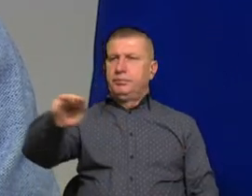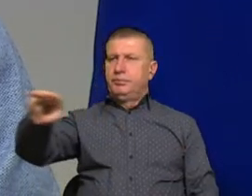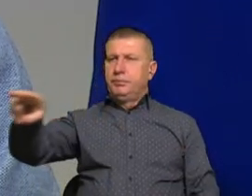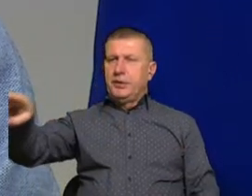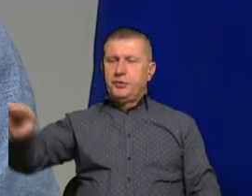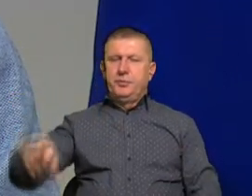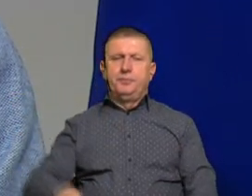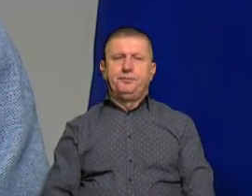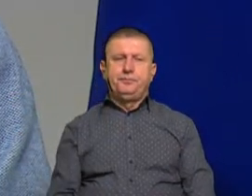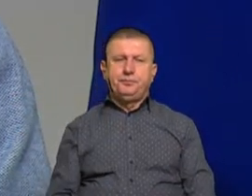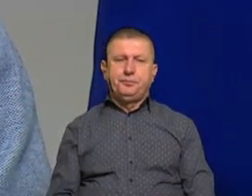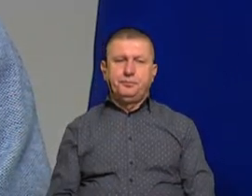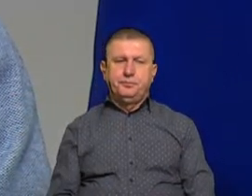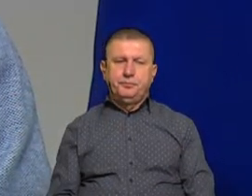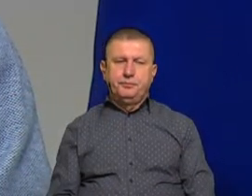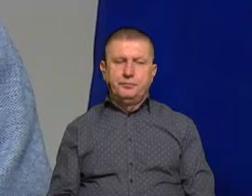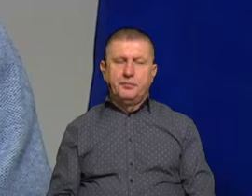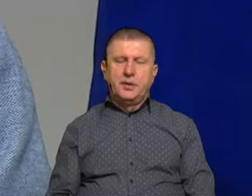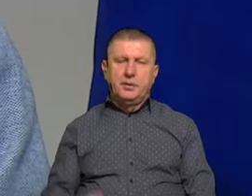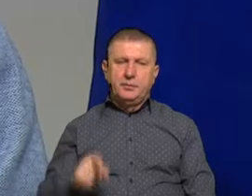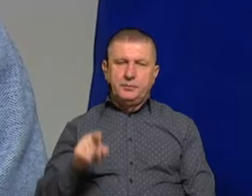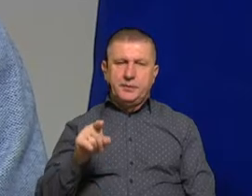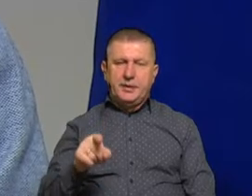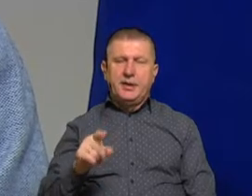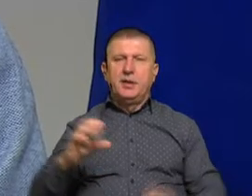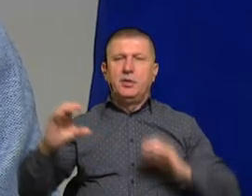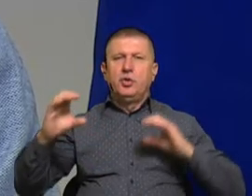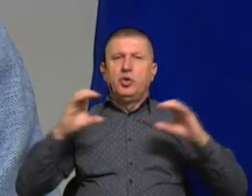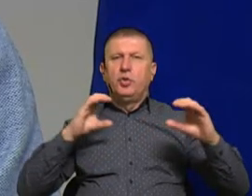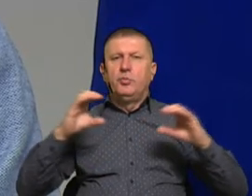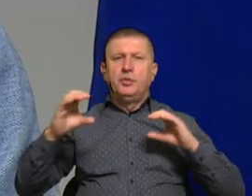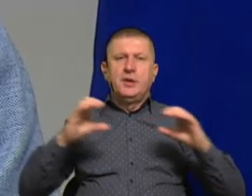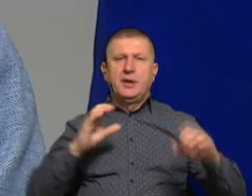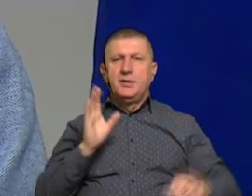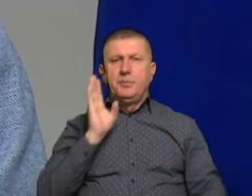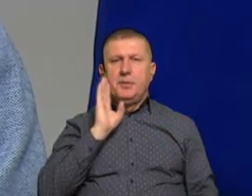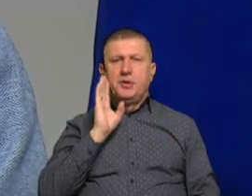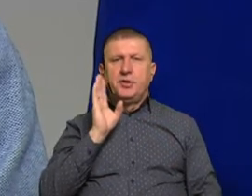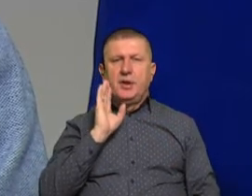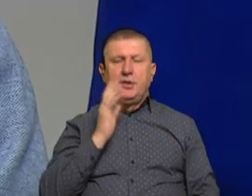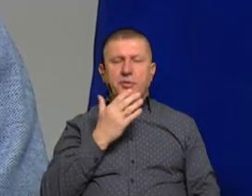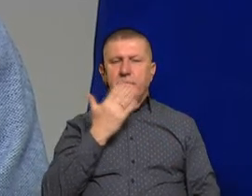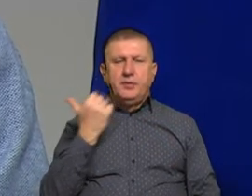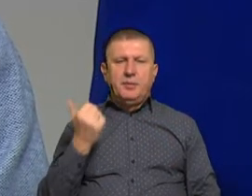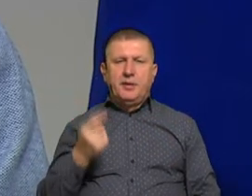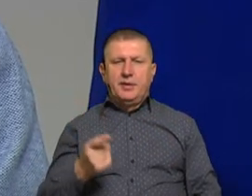czasie tej komunikacji z mieszkańcem czegoś takiego nie ma.